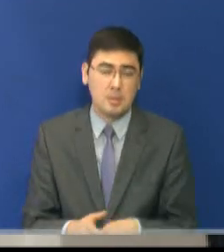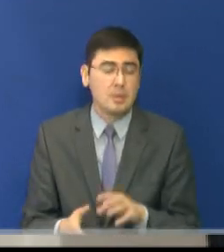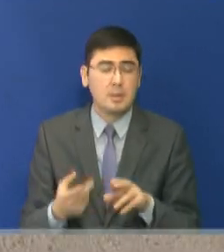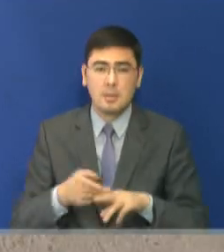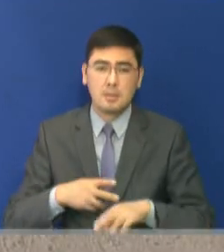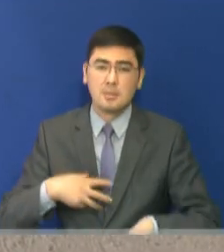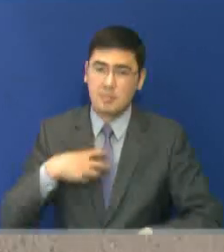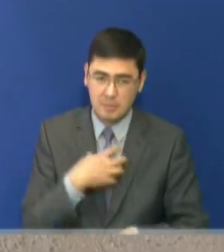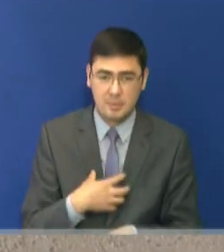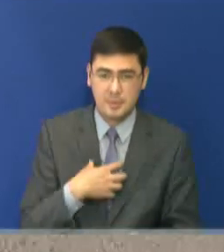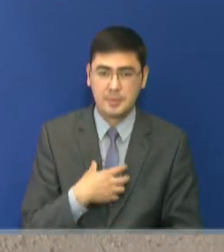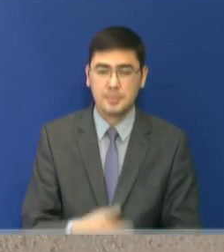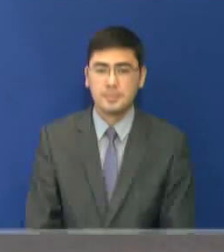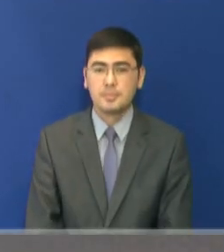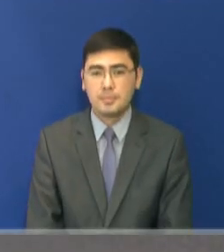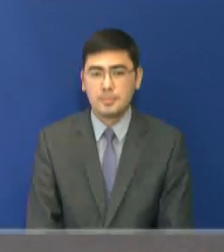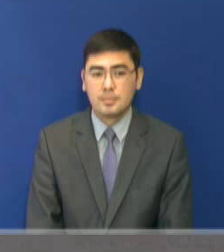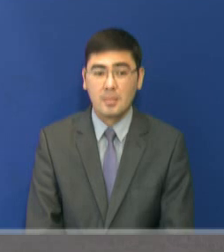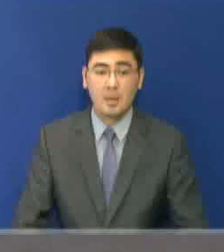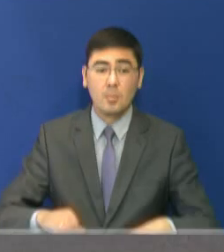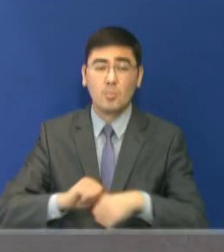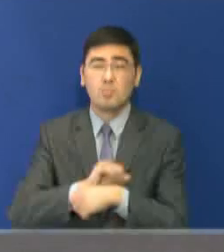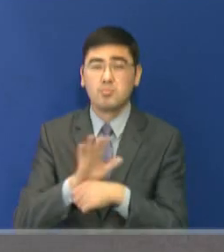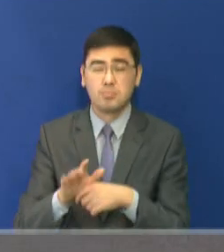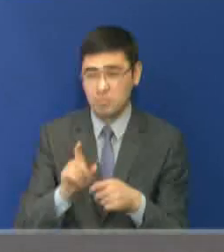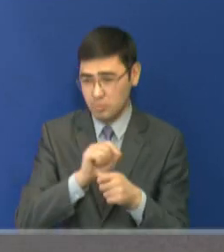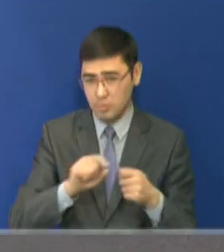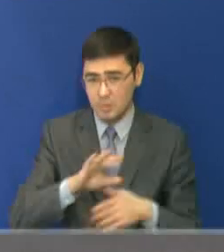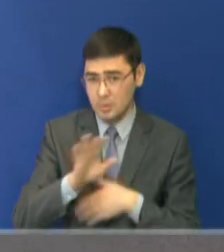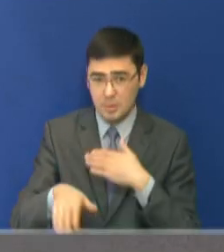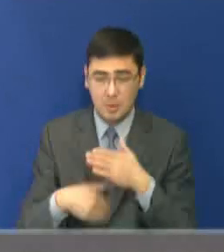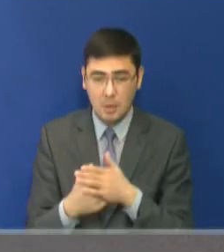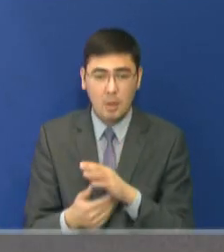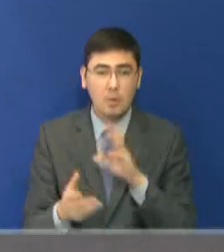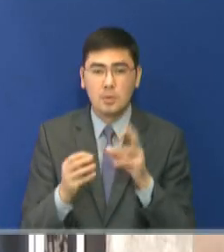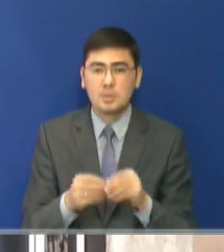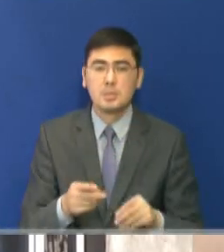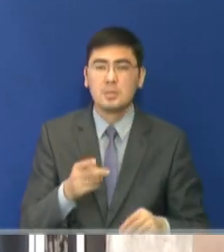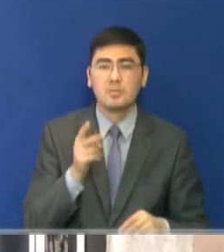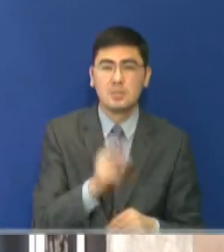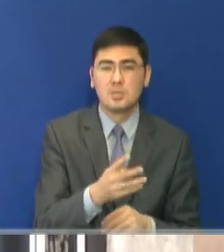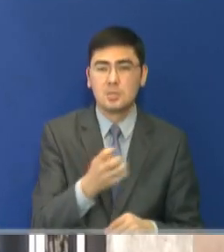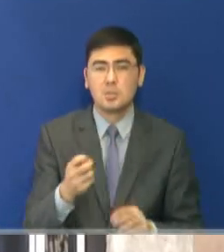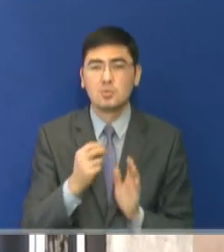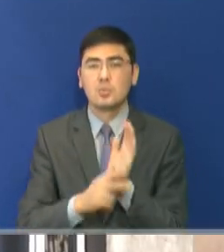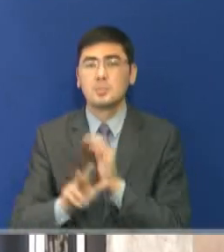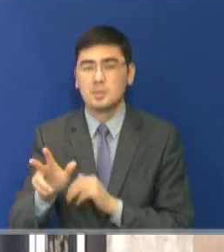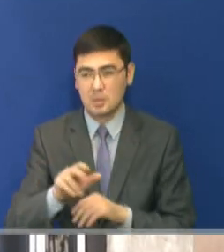нас. С начала пандемии в семье зарегистрировано 2483 случая заражения опасным